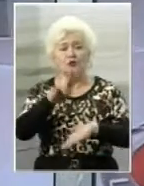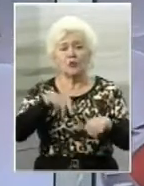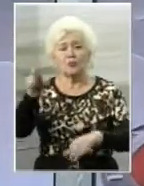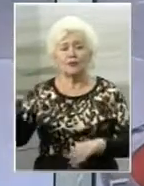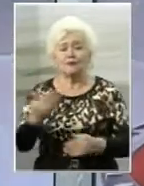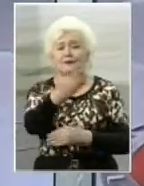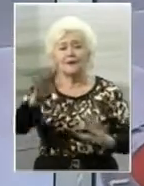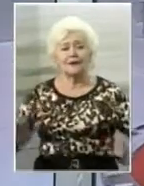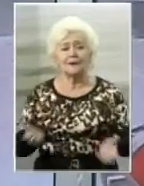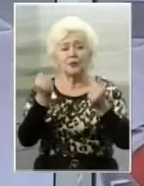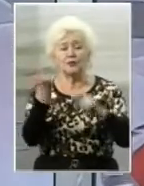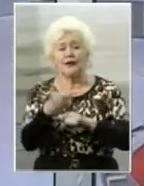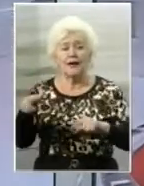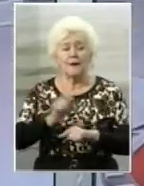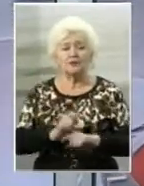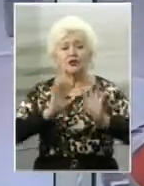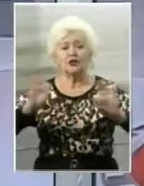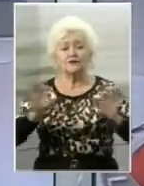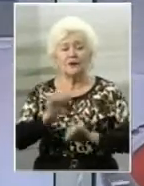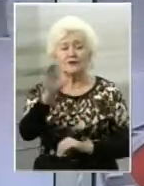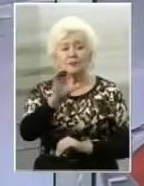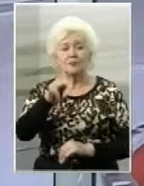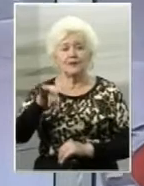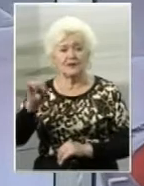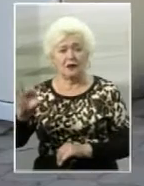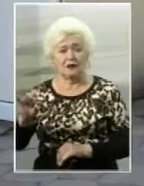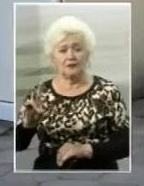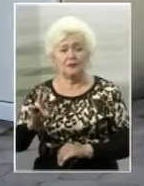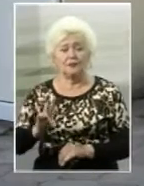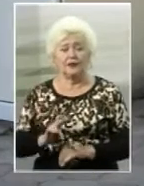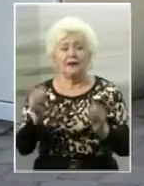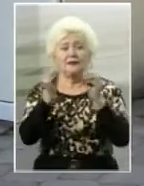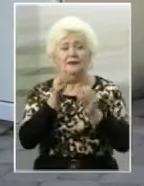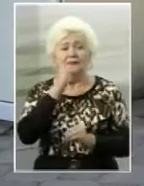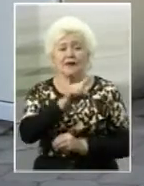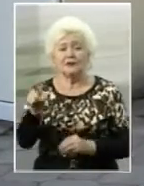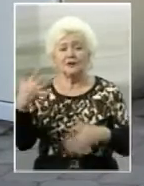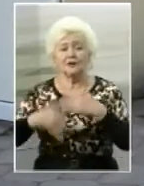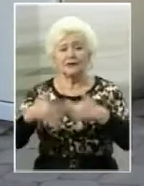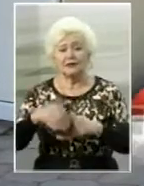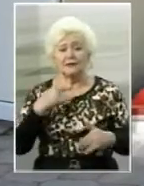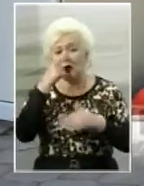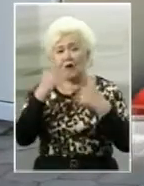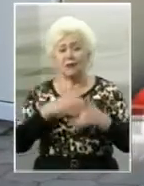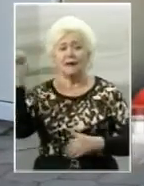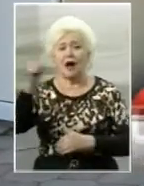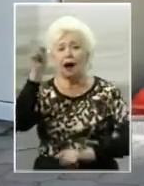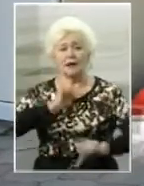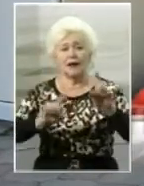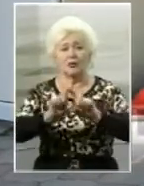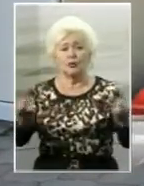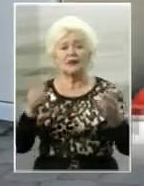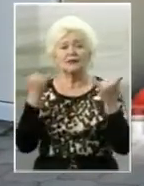їх підтримку. Більше в сюжеті Світлани Піцан. 10-та година, Херсон, ми біля аграрного